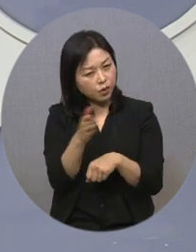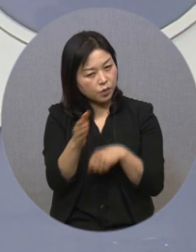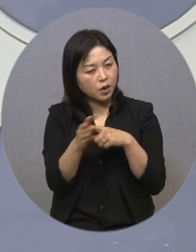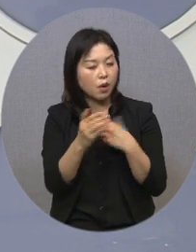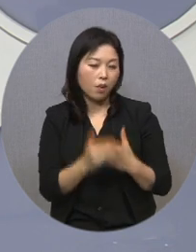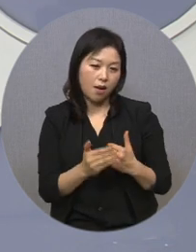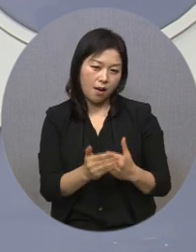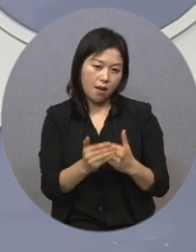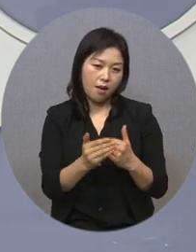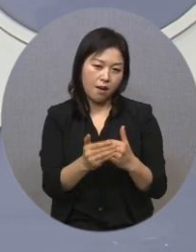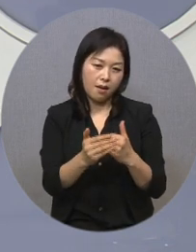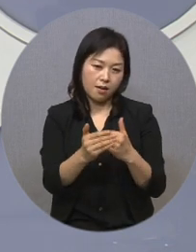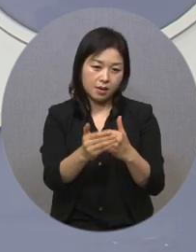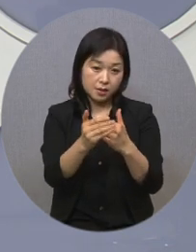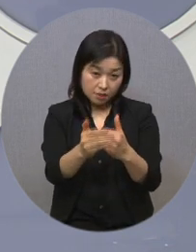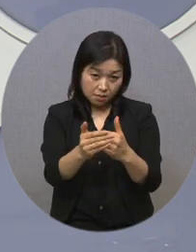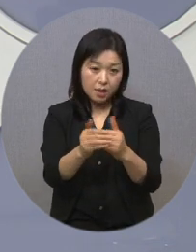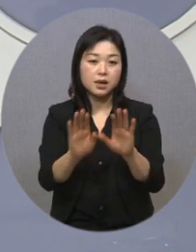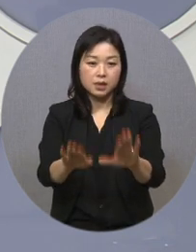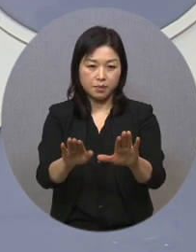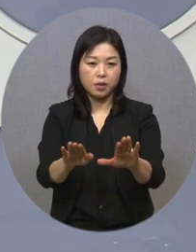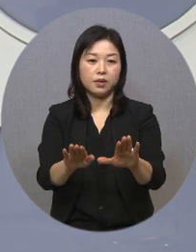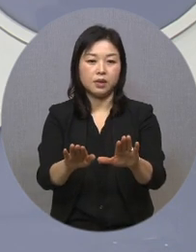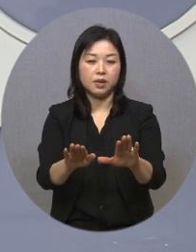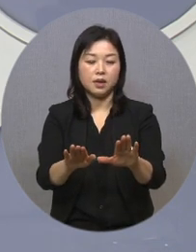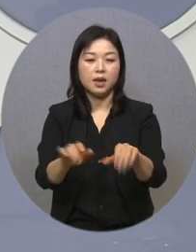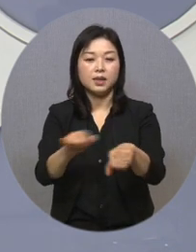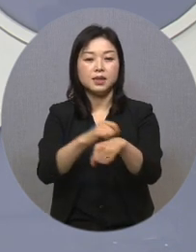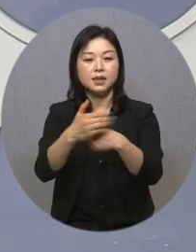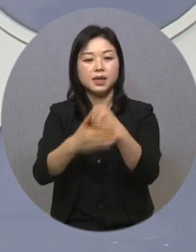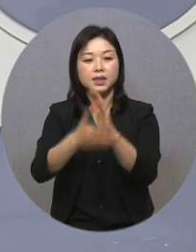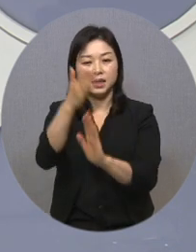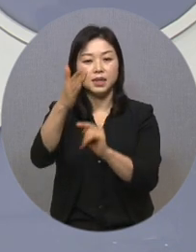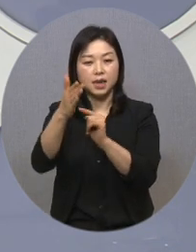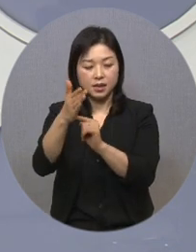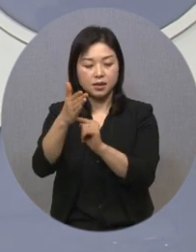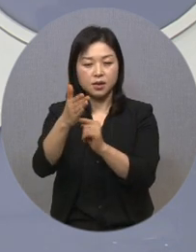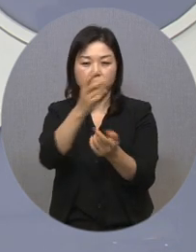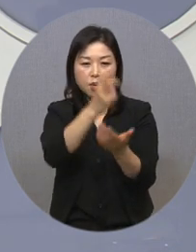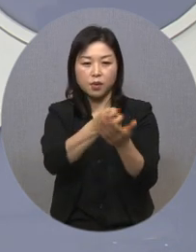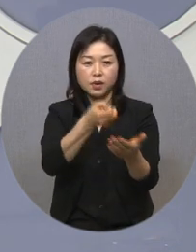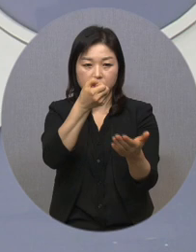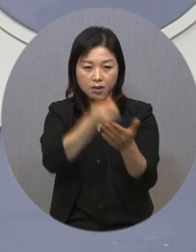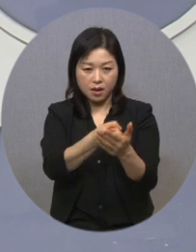10년의 과정들을 거쳐서 이번에 특례시라고 하는 부분들이 이제